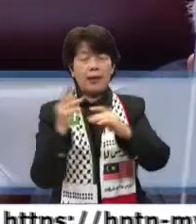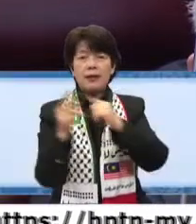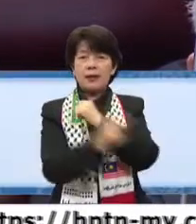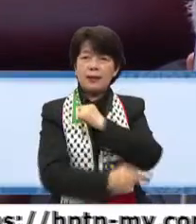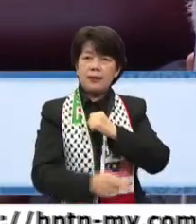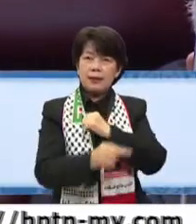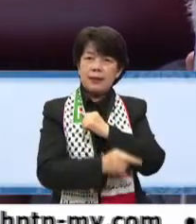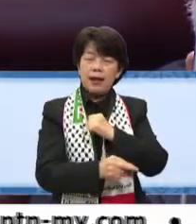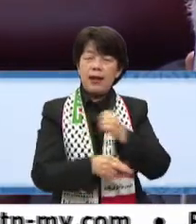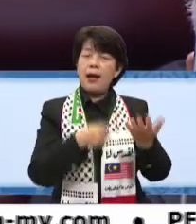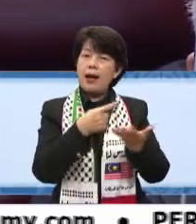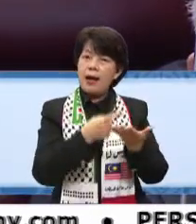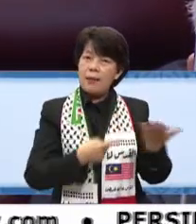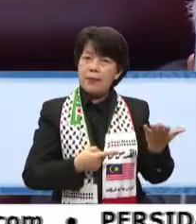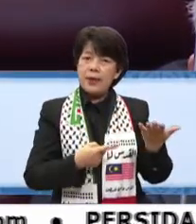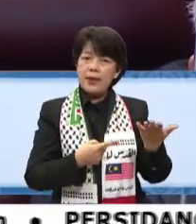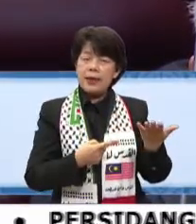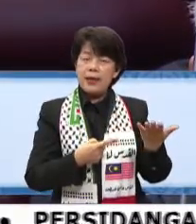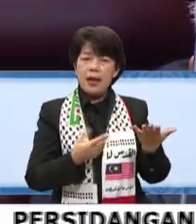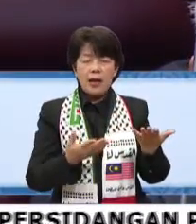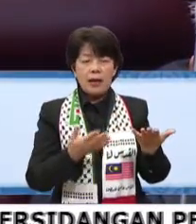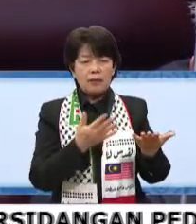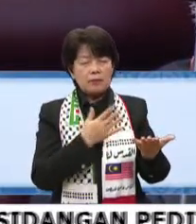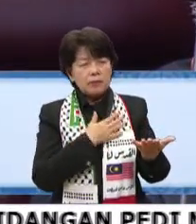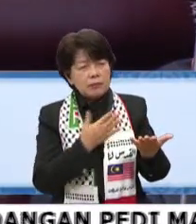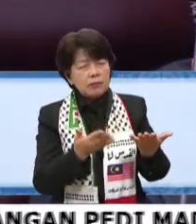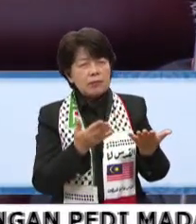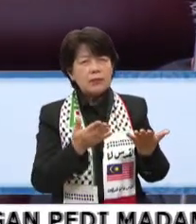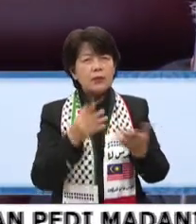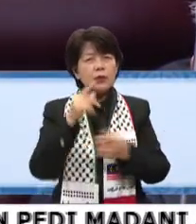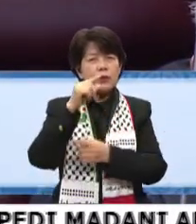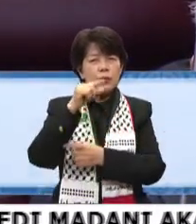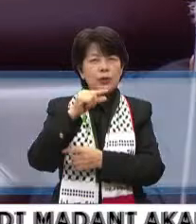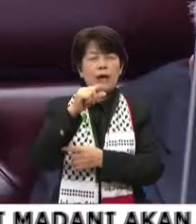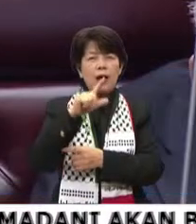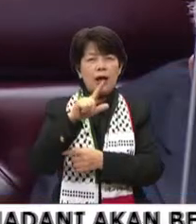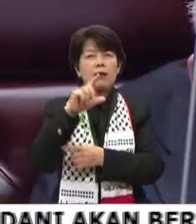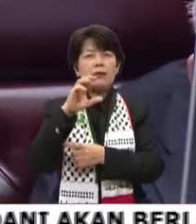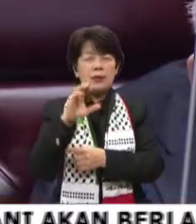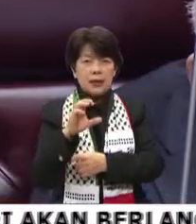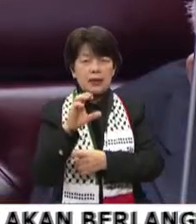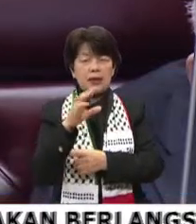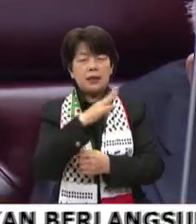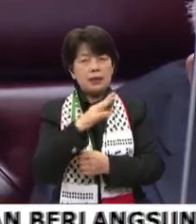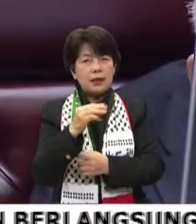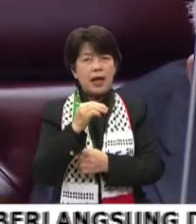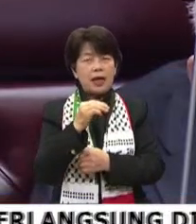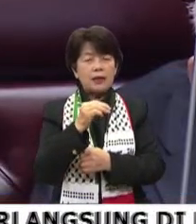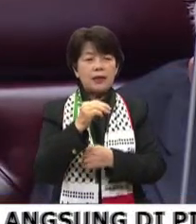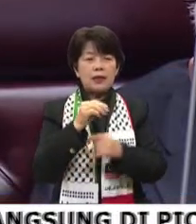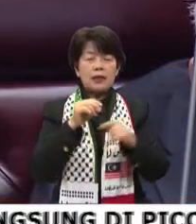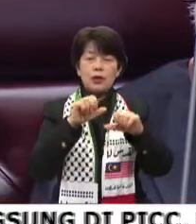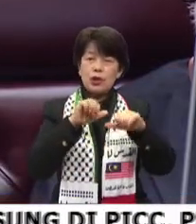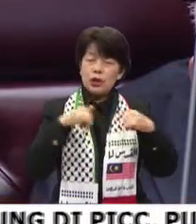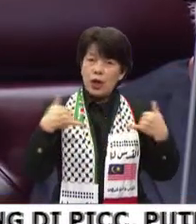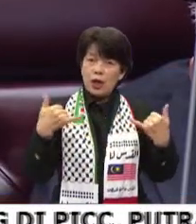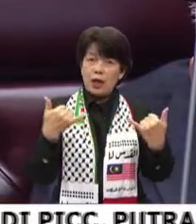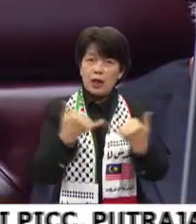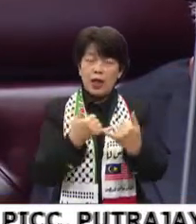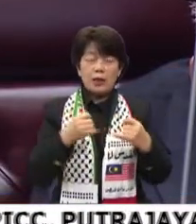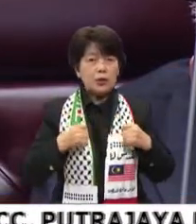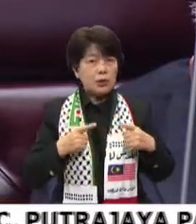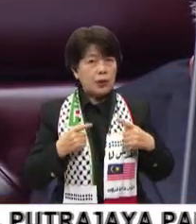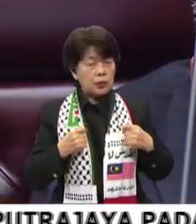apakah inisiatif kerajaan bagi menggalakkan glc ataupun syarikat-syarikat swasta menyumbang